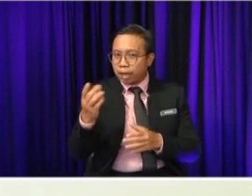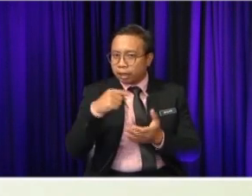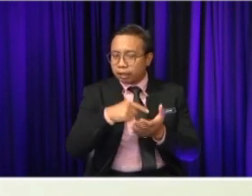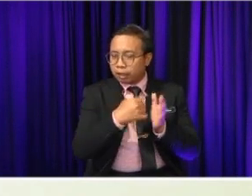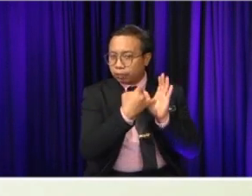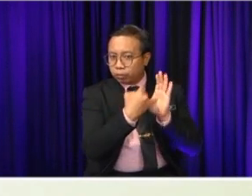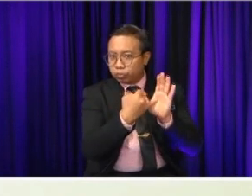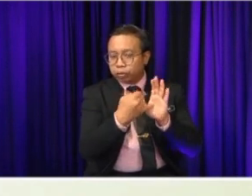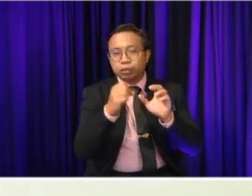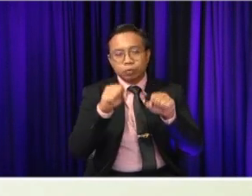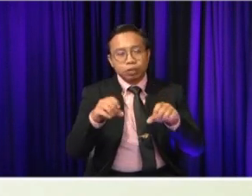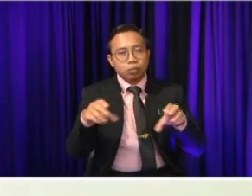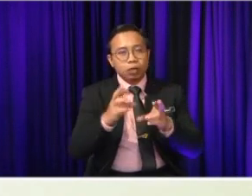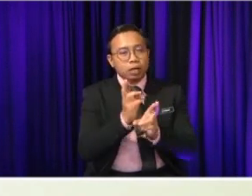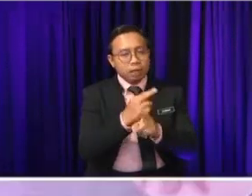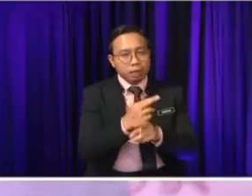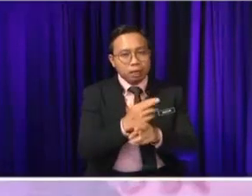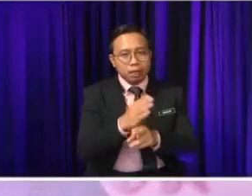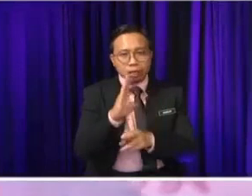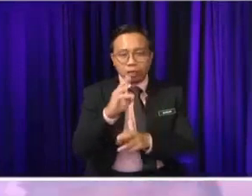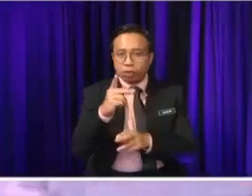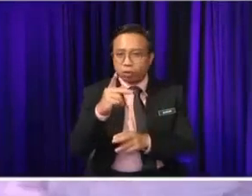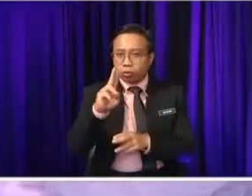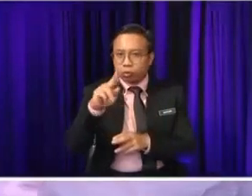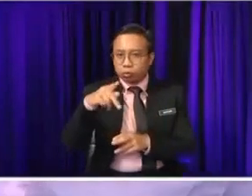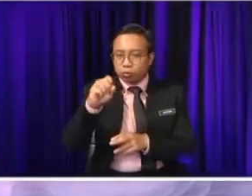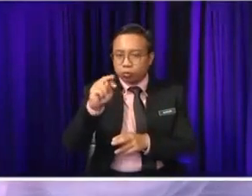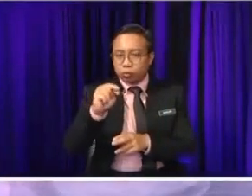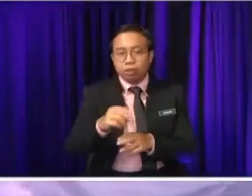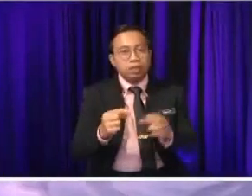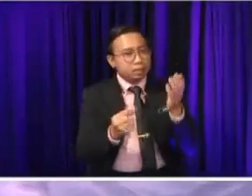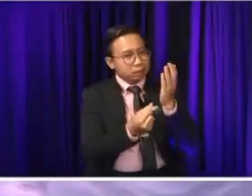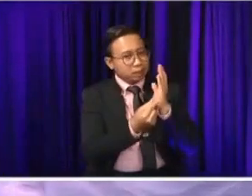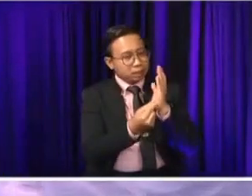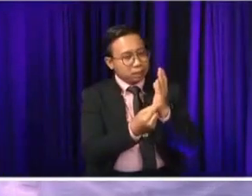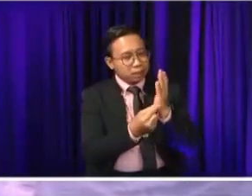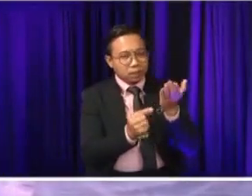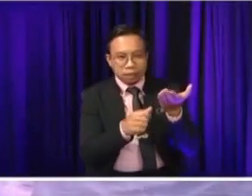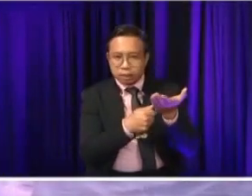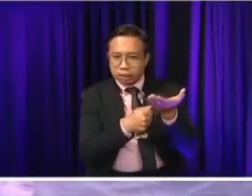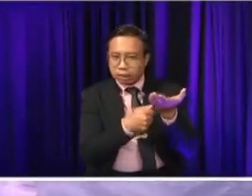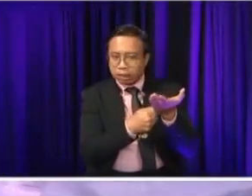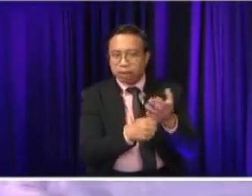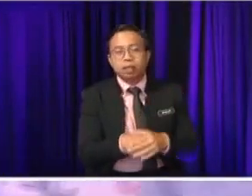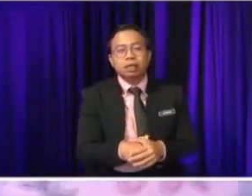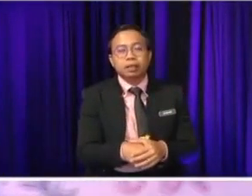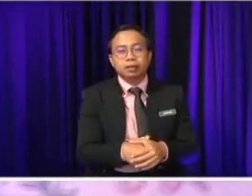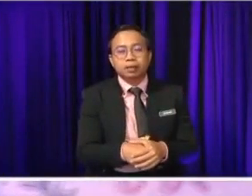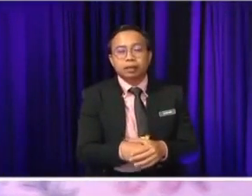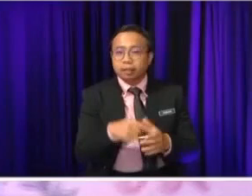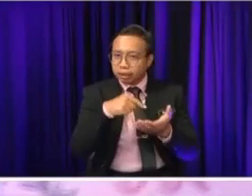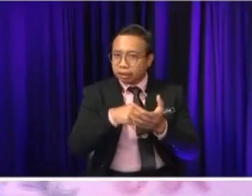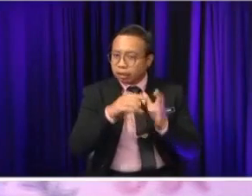kita boleh juga buat rekaan seperti Bocil kupon tiket kalender ataupun cenderung hati